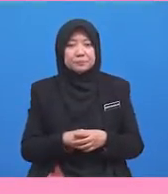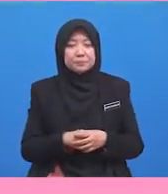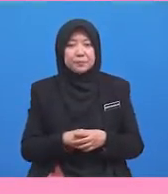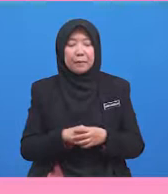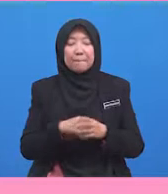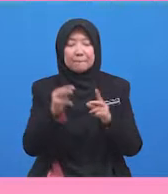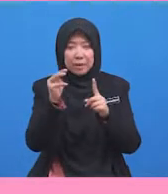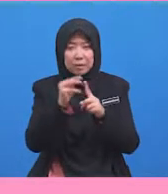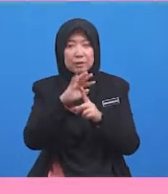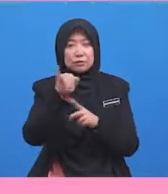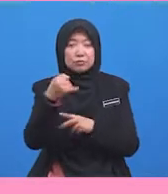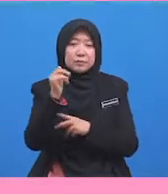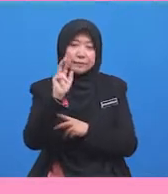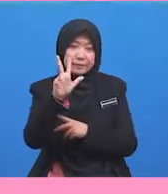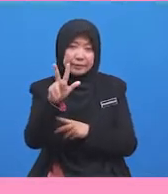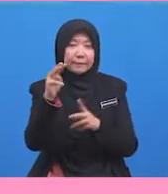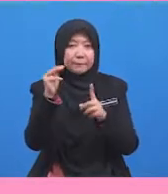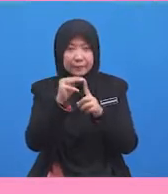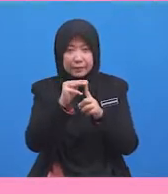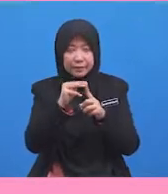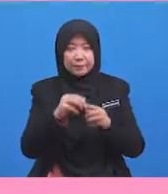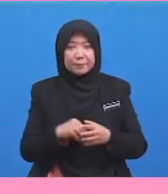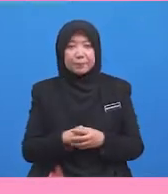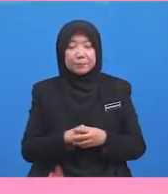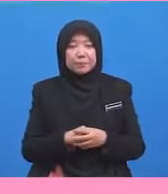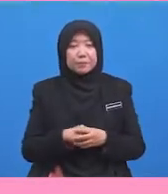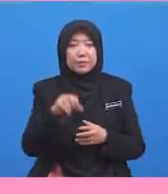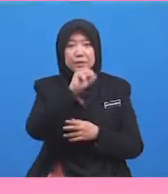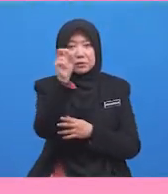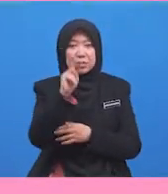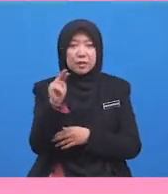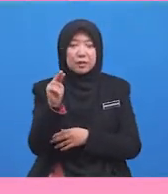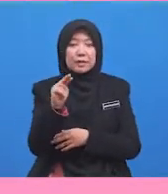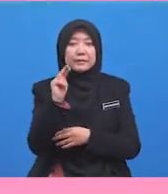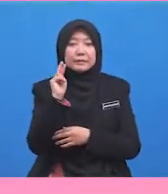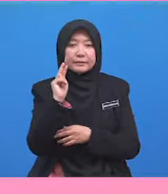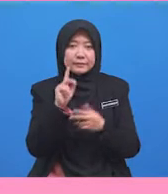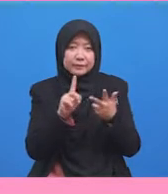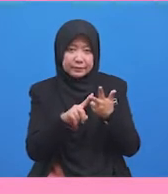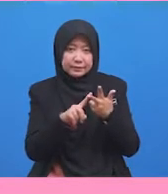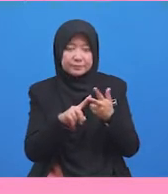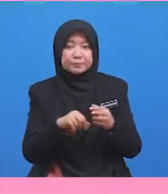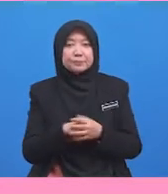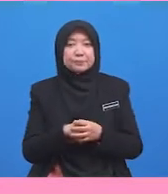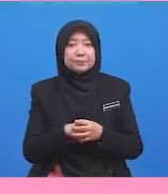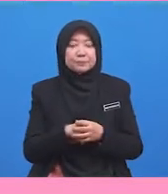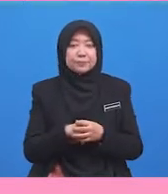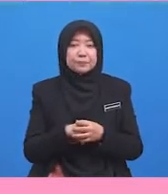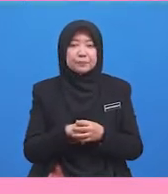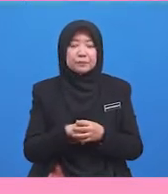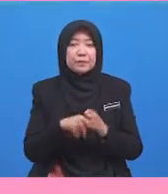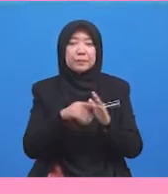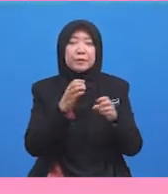markah sebanyak tiga markah soal dan ketiga pada pendapat Anda